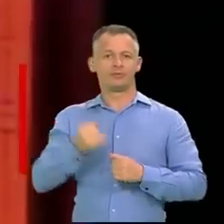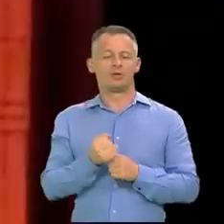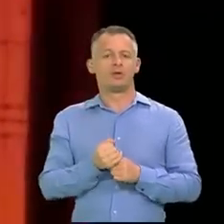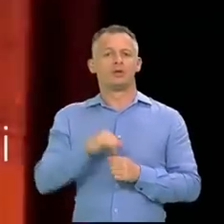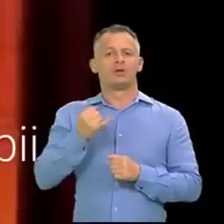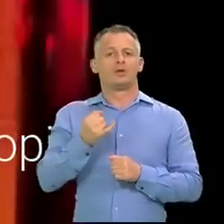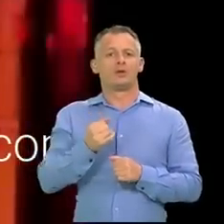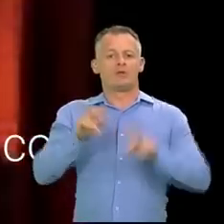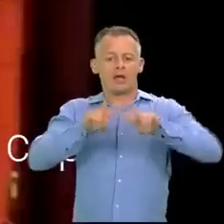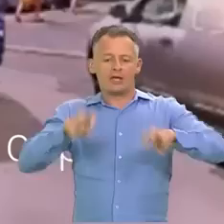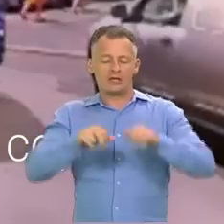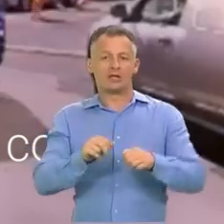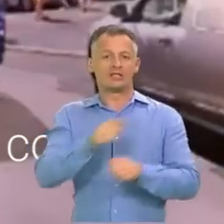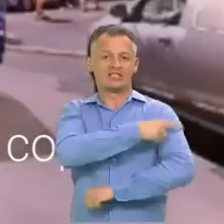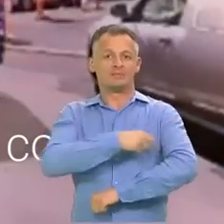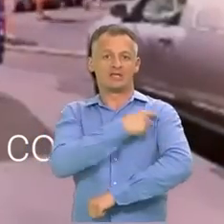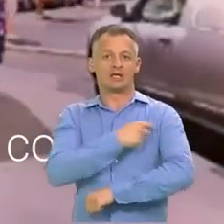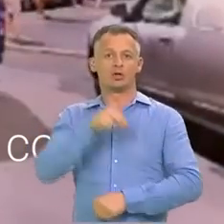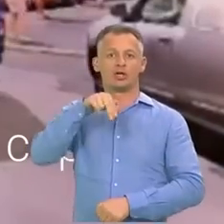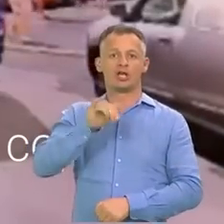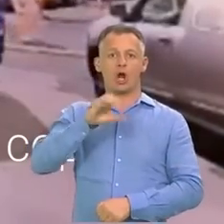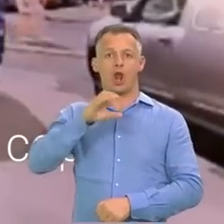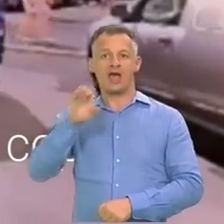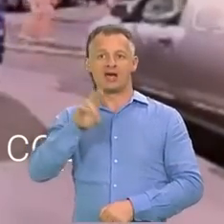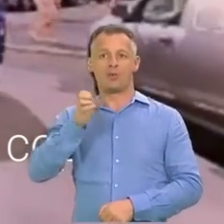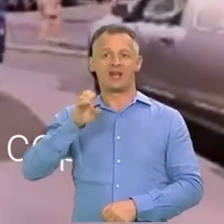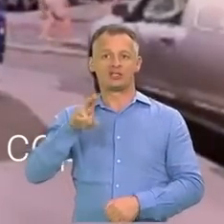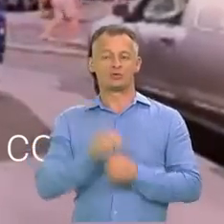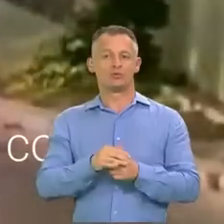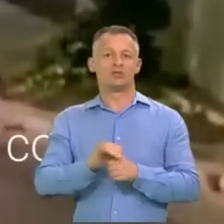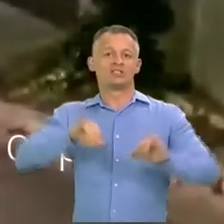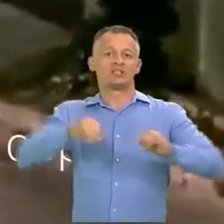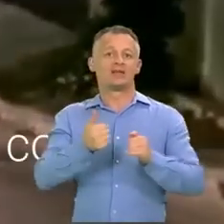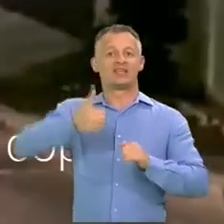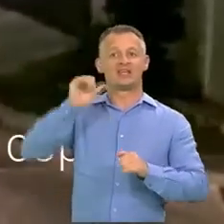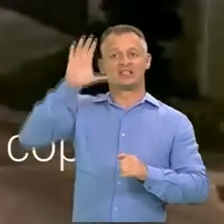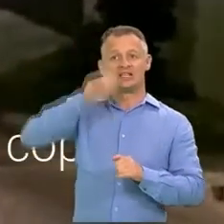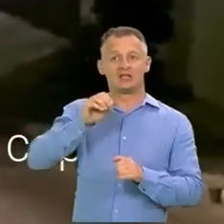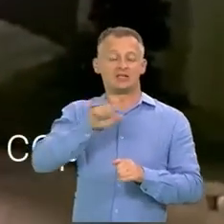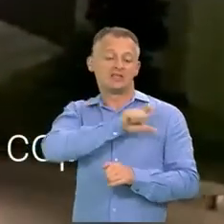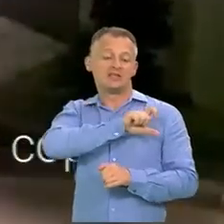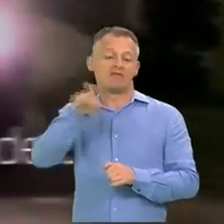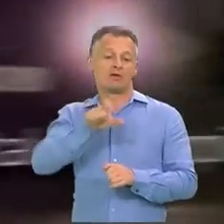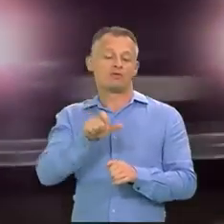Anchetă uriașă la Spitalul Nicolae Robănescu din capitală după incendiul de aseară, de vină ar fi fost o pană de curent.